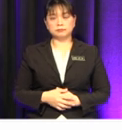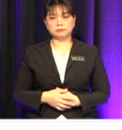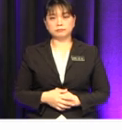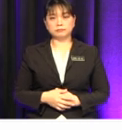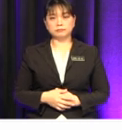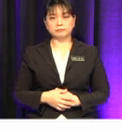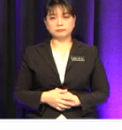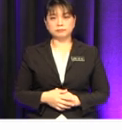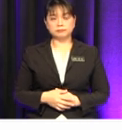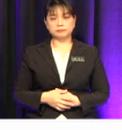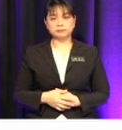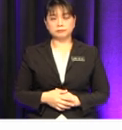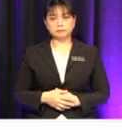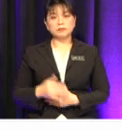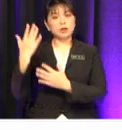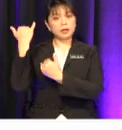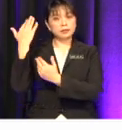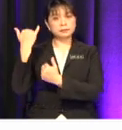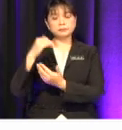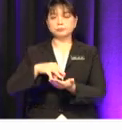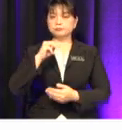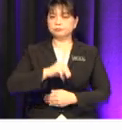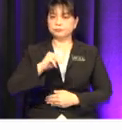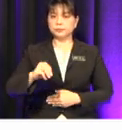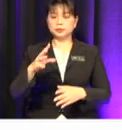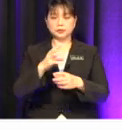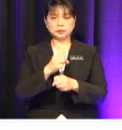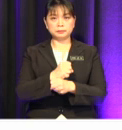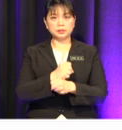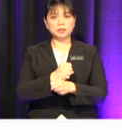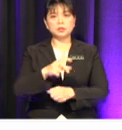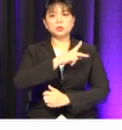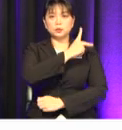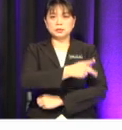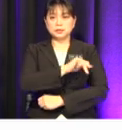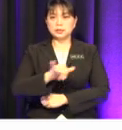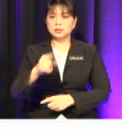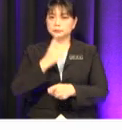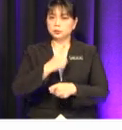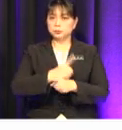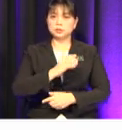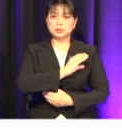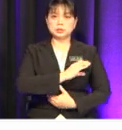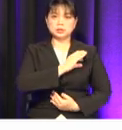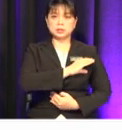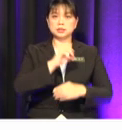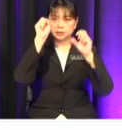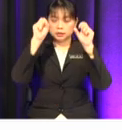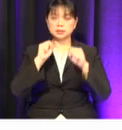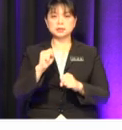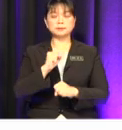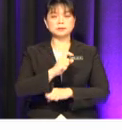menit calon-calon kena kuasai betul-betul ciri-ciri sistem tenaga